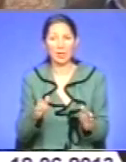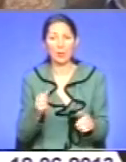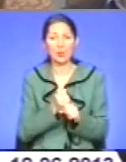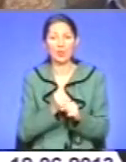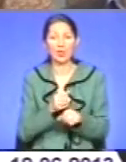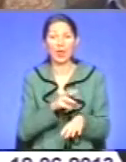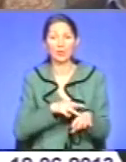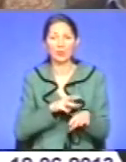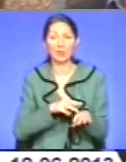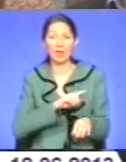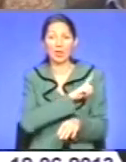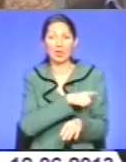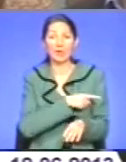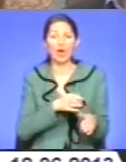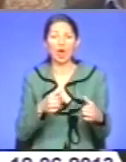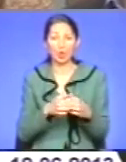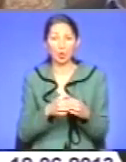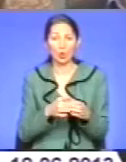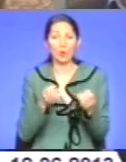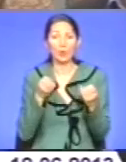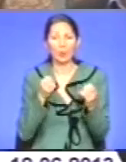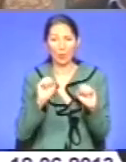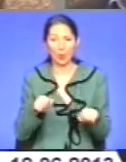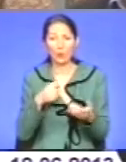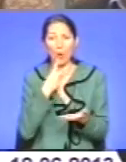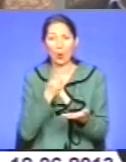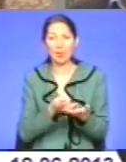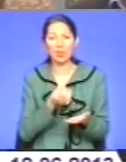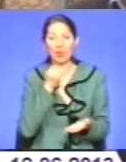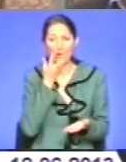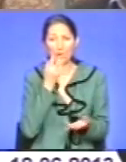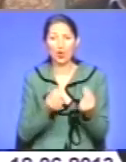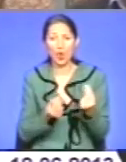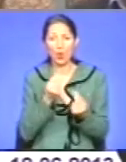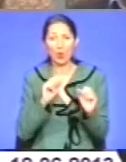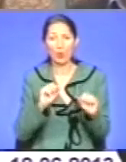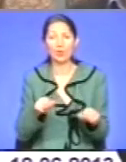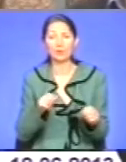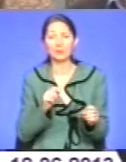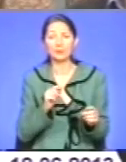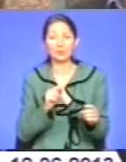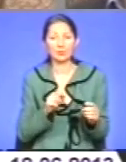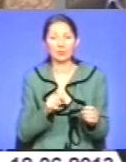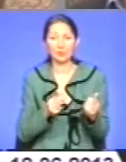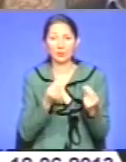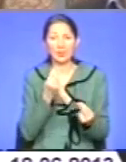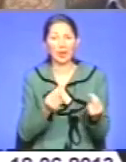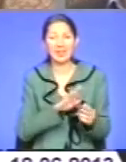правоохоронних структур, силових структур. Ну, от, але ми можемо показати і хорошу гру, і можемо протистояти не гірше,